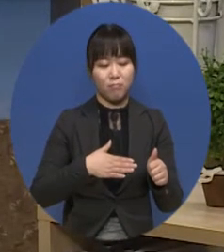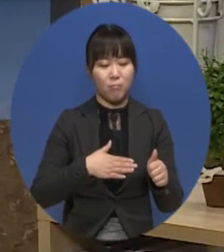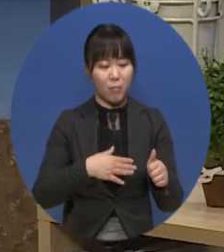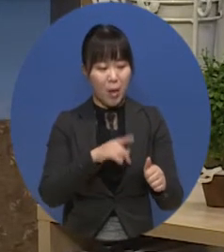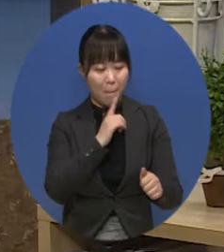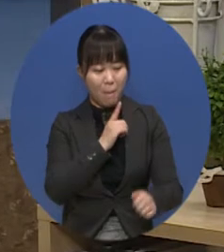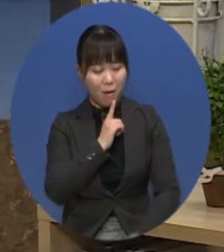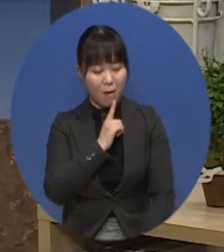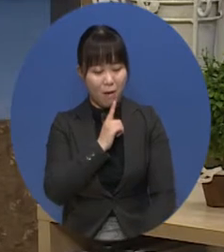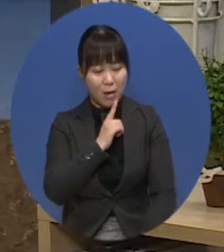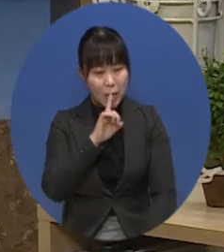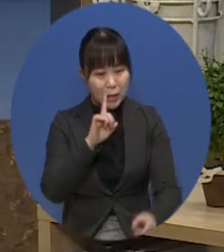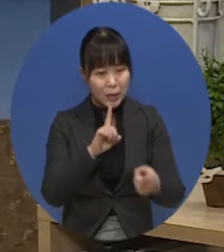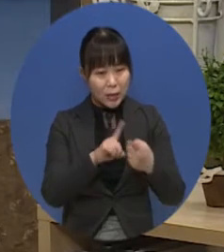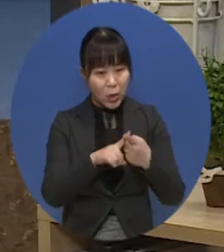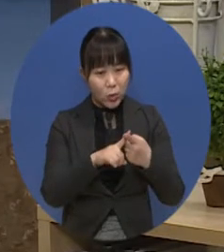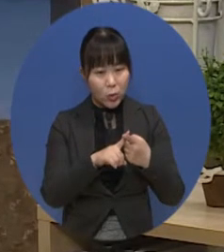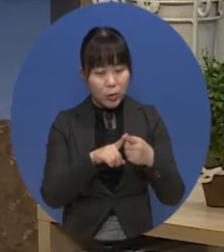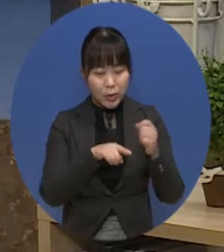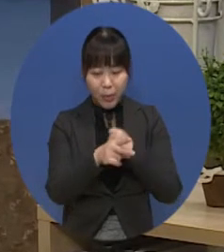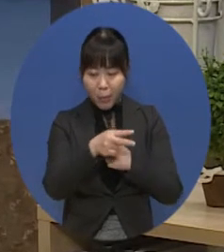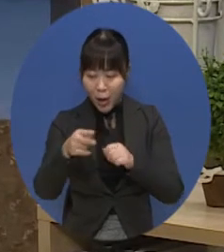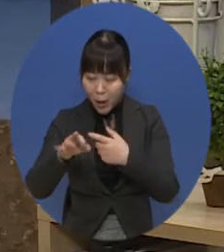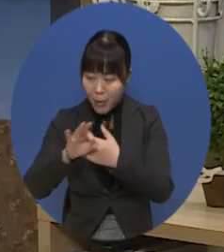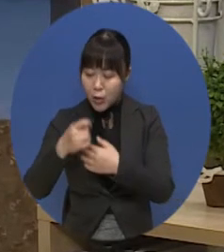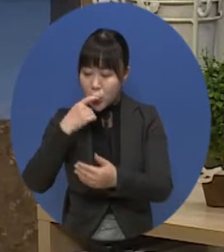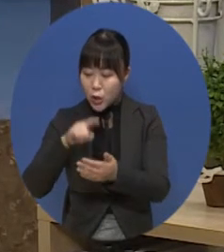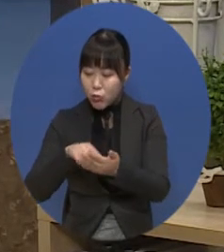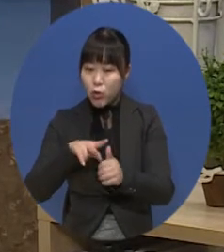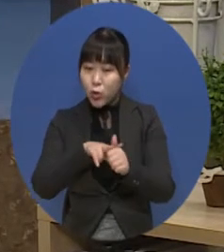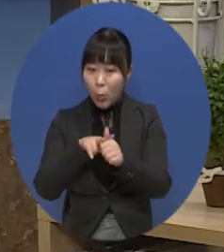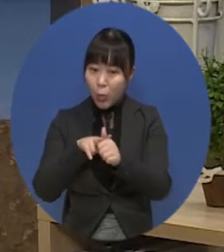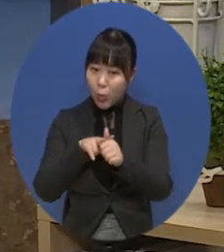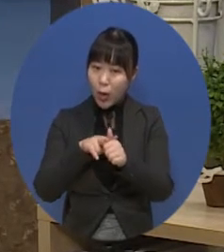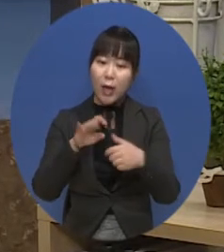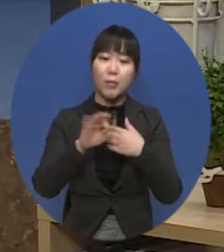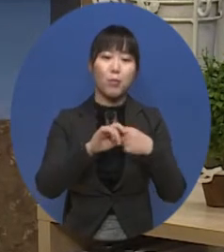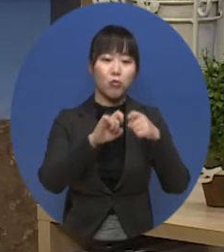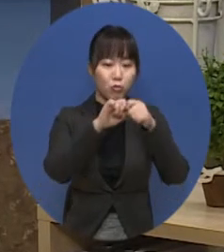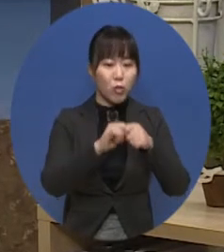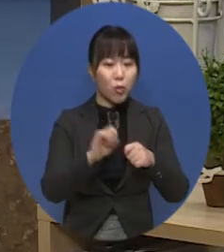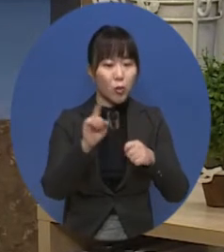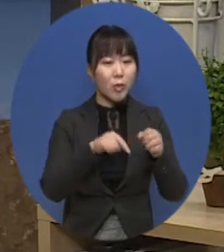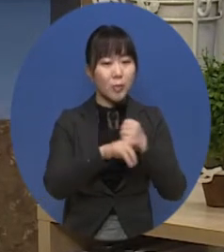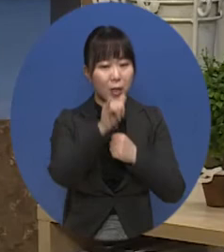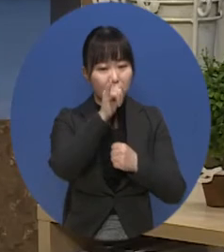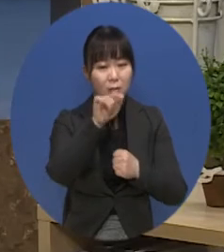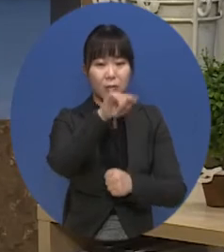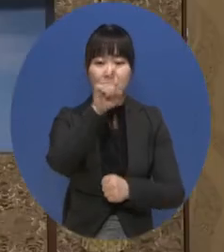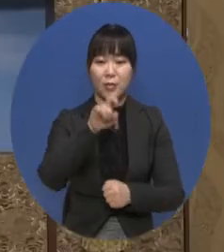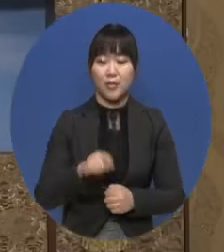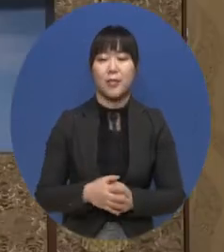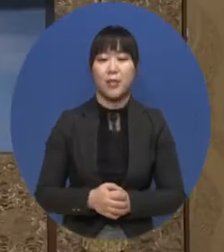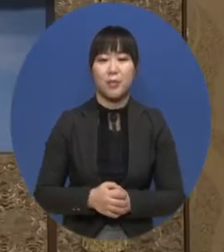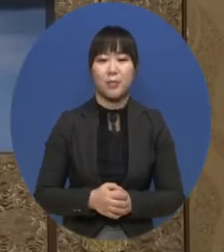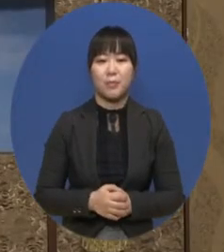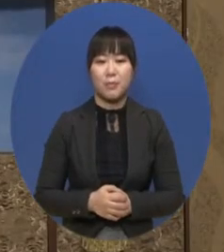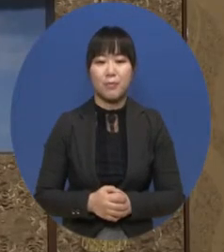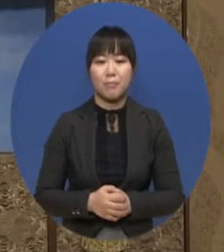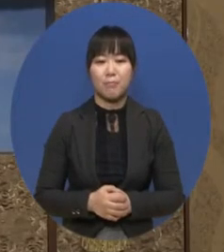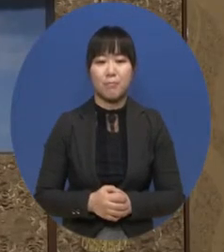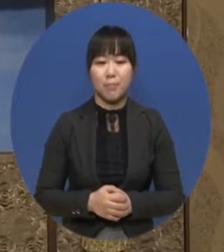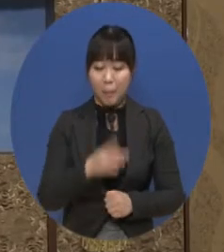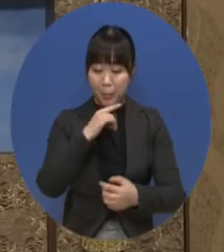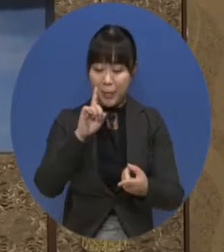그 말을 그대로 직역을 해서 쉬운 정보로 이해를 하면 되나요? 아니면 구체적으로 다른 의미가 네. 있나요?